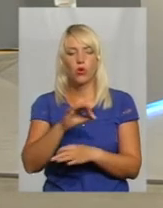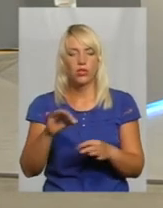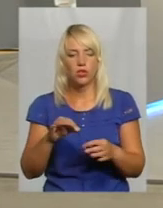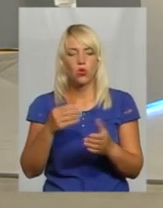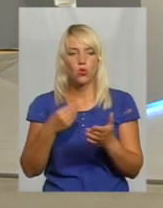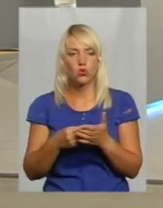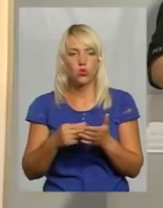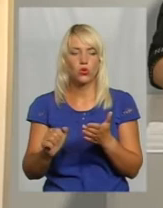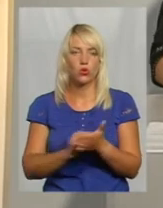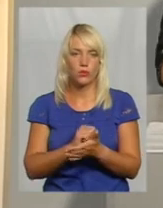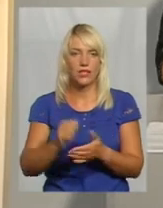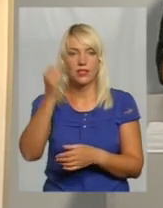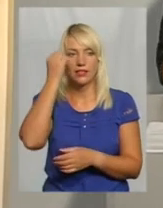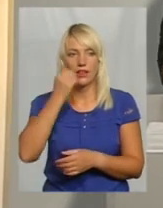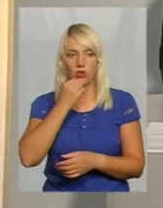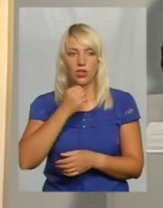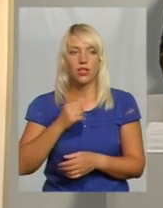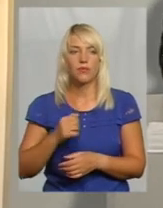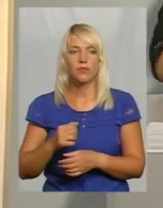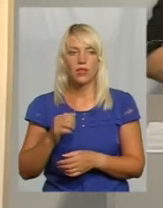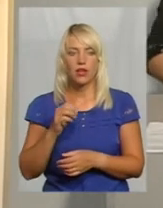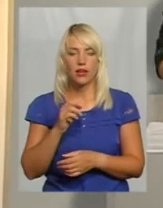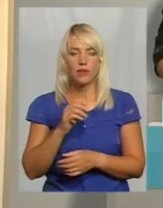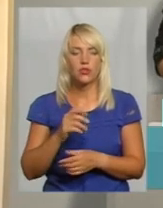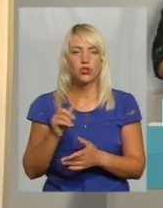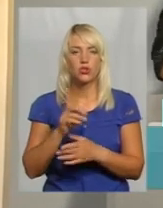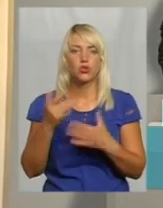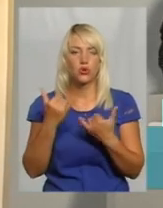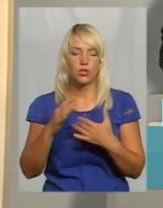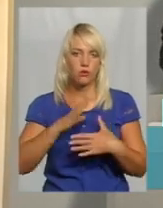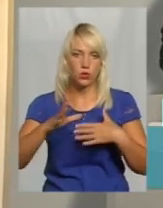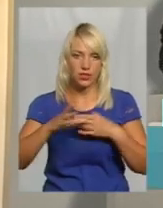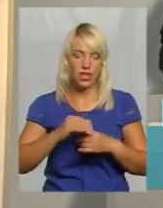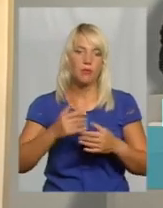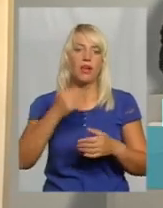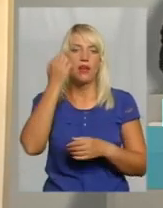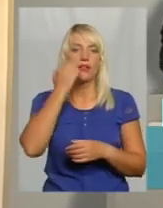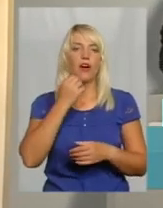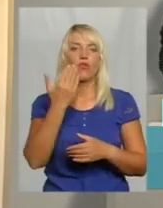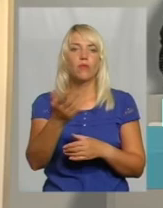документацію. Дякую. Дякую, пане Борис, що сьогодні були з нами в цьому ефірі. Нашим глядачам